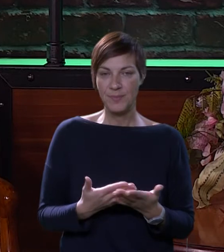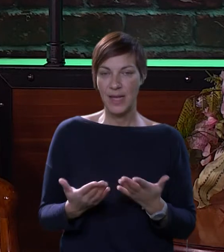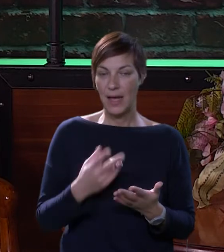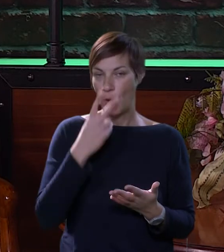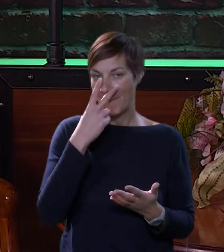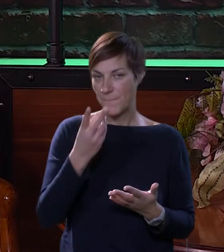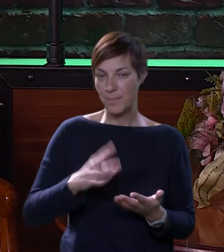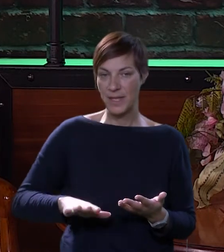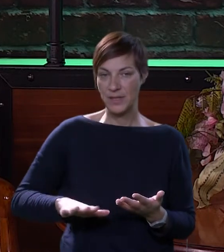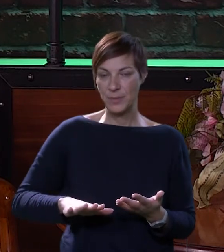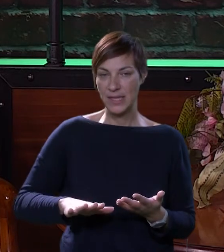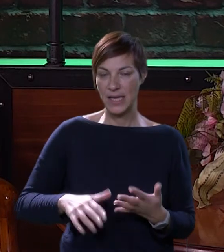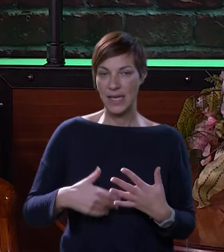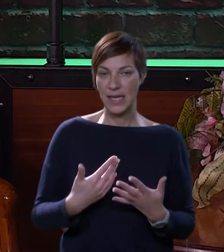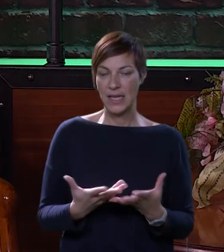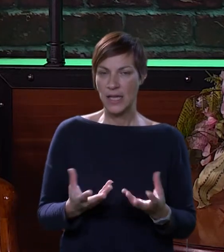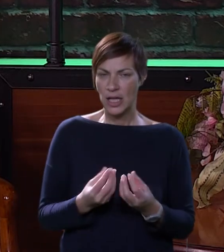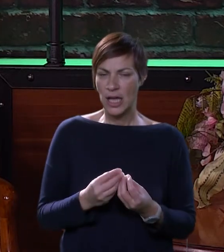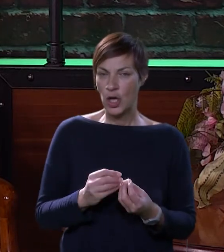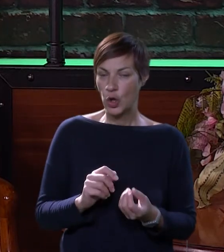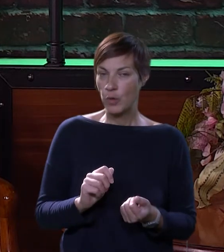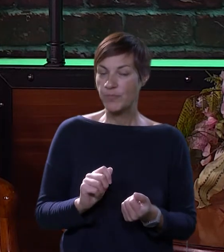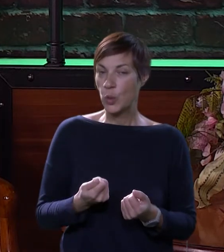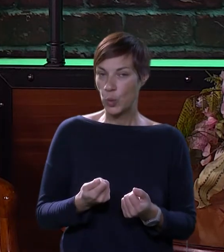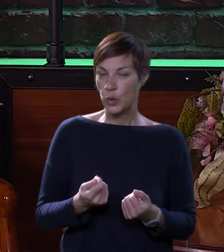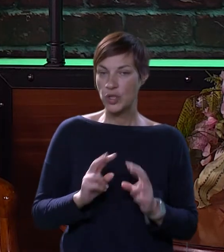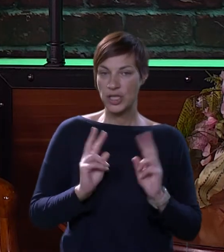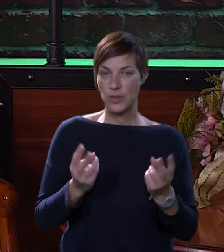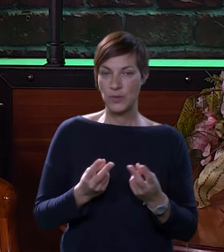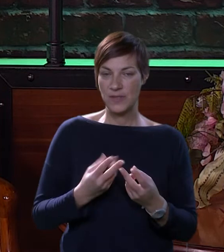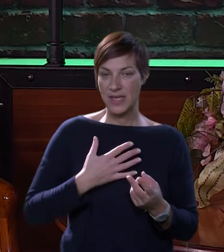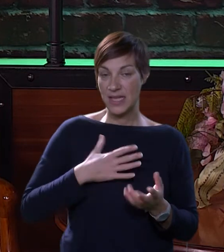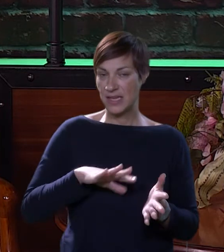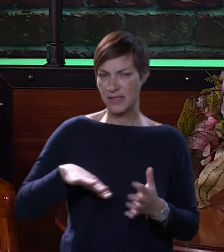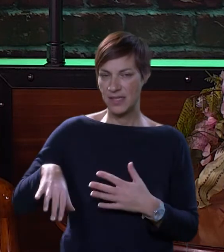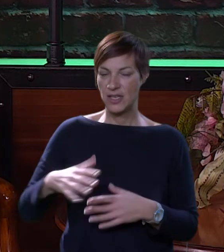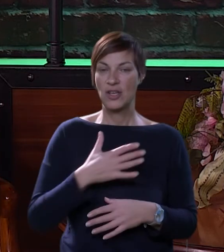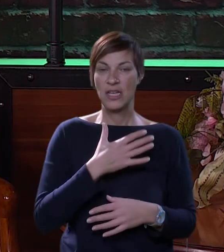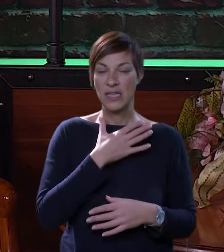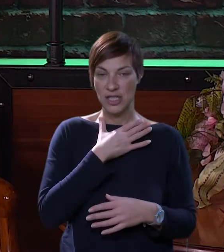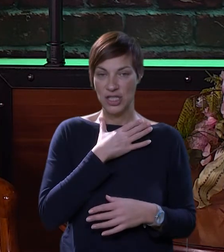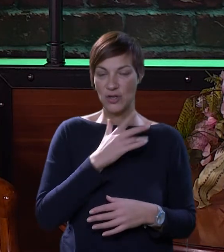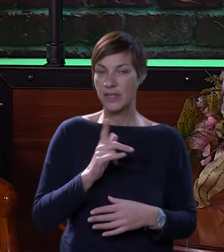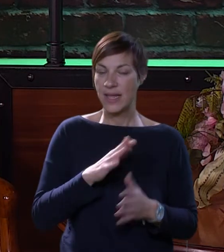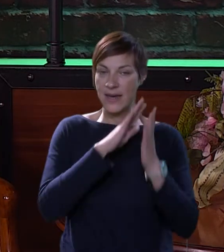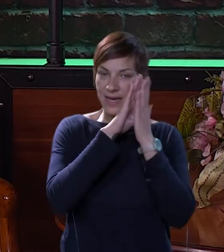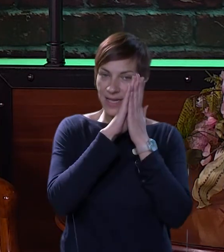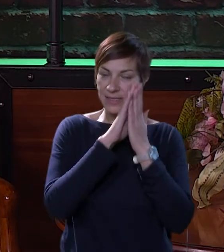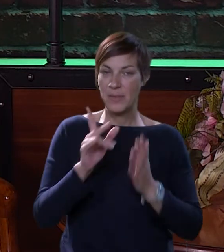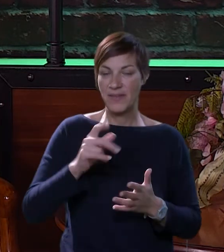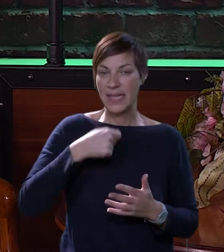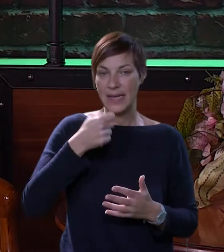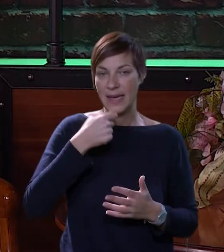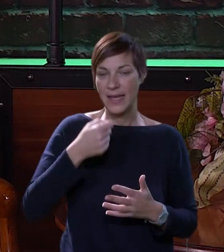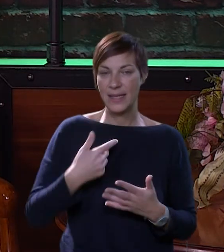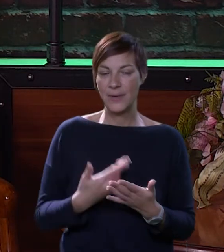ako primijetimo da je dijete toliko uključeno u taj svijet da zanemaruje svoje školske obveze, da ne spava, da ne